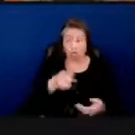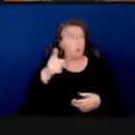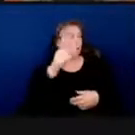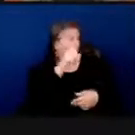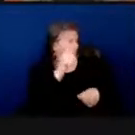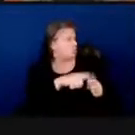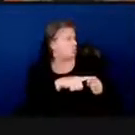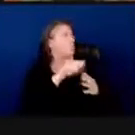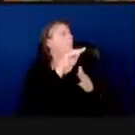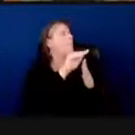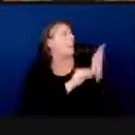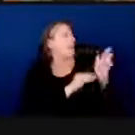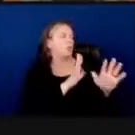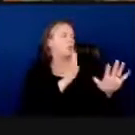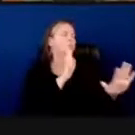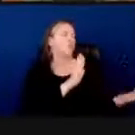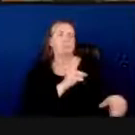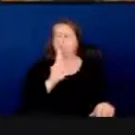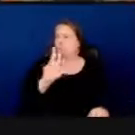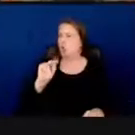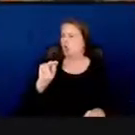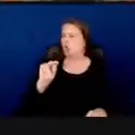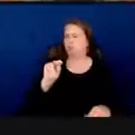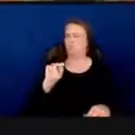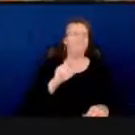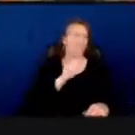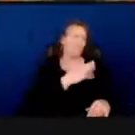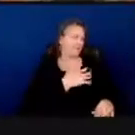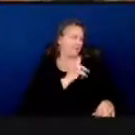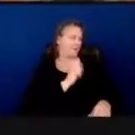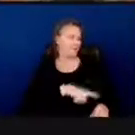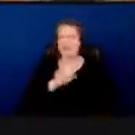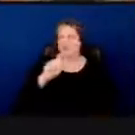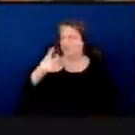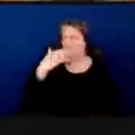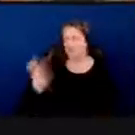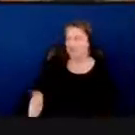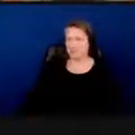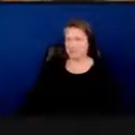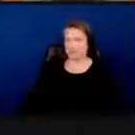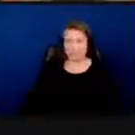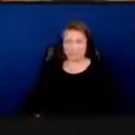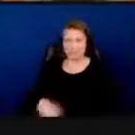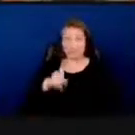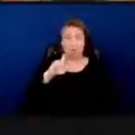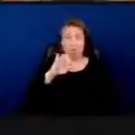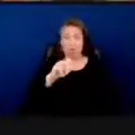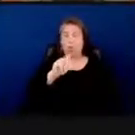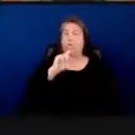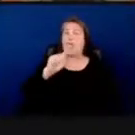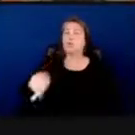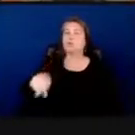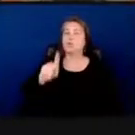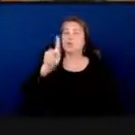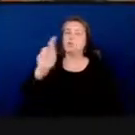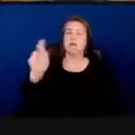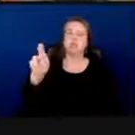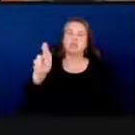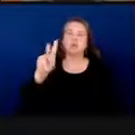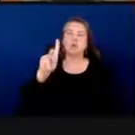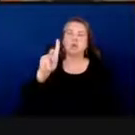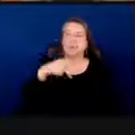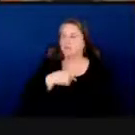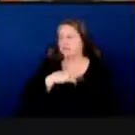watahitaji kutuma maombi kufikia mwezi wa Novemba? Hapana, hawatahitaji kufanya hivyo. Na